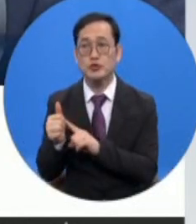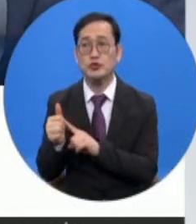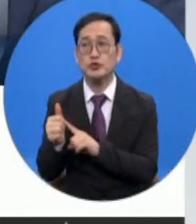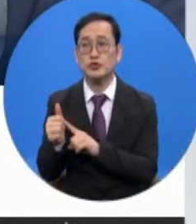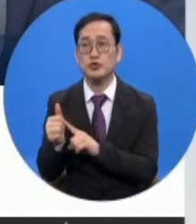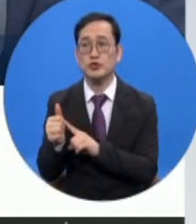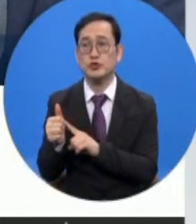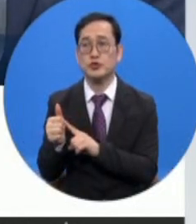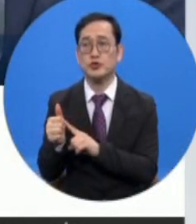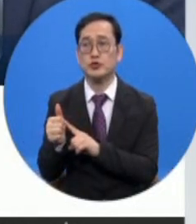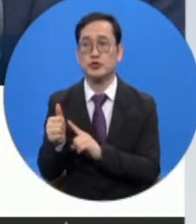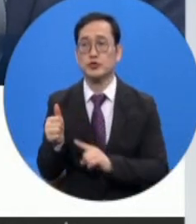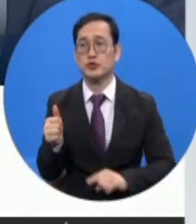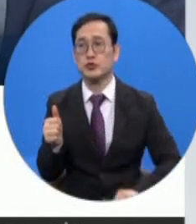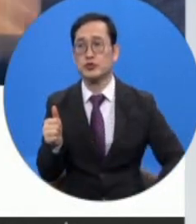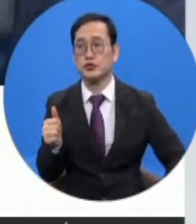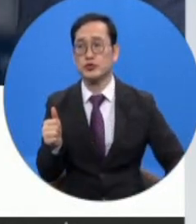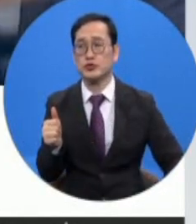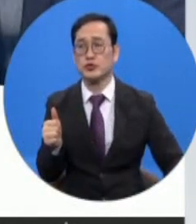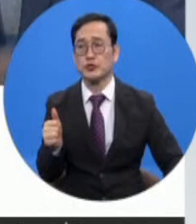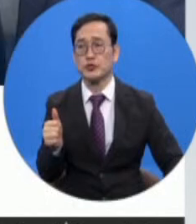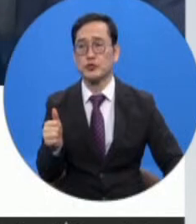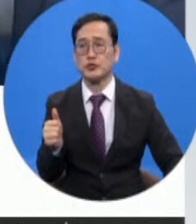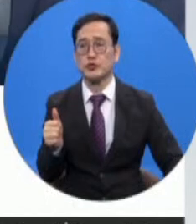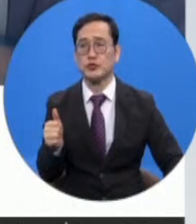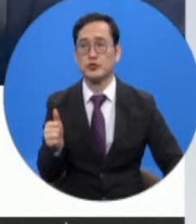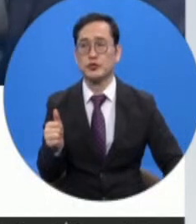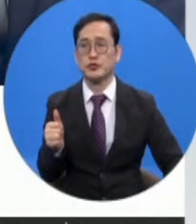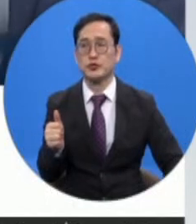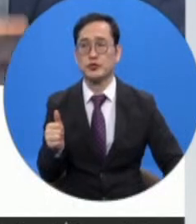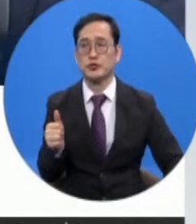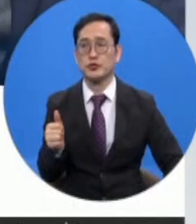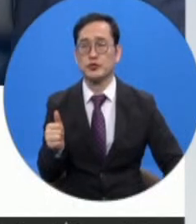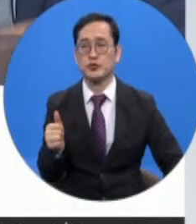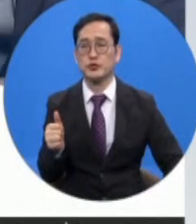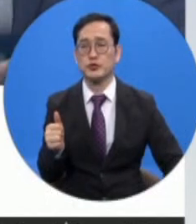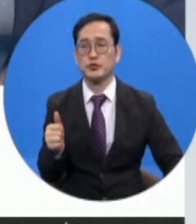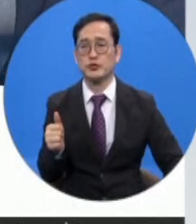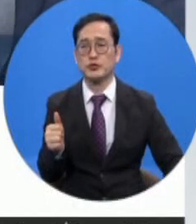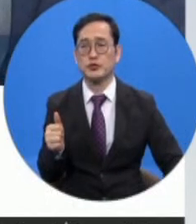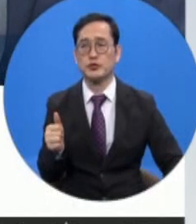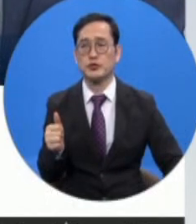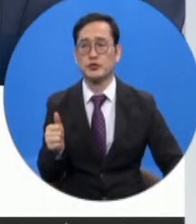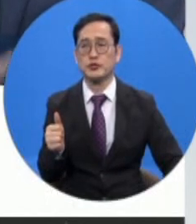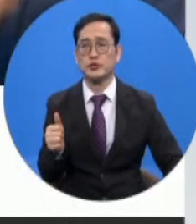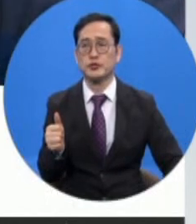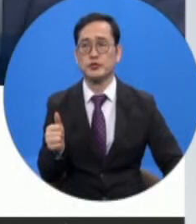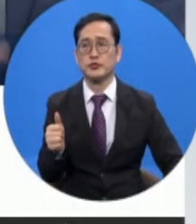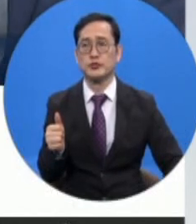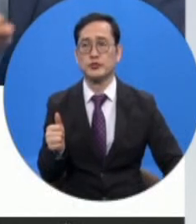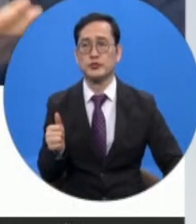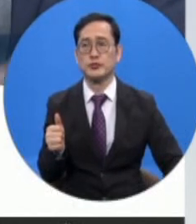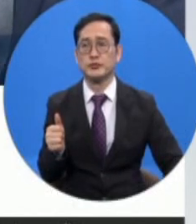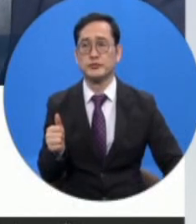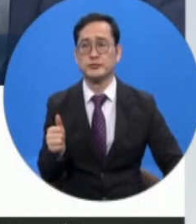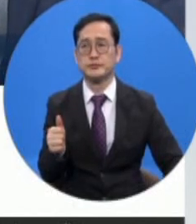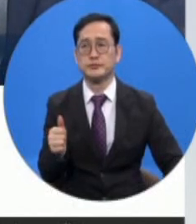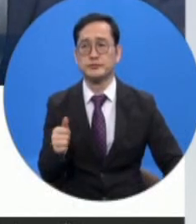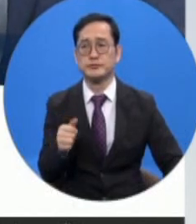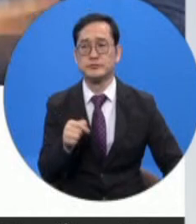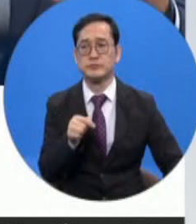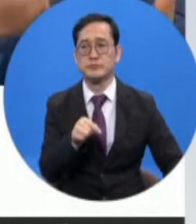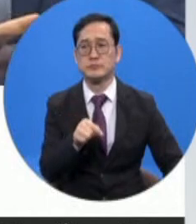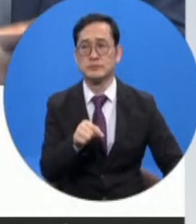대한 검찰로서의 태도는 그 자체 모든 걸 다 학력이나 또 여러 가지 시간 강사에 냈던